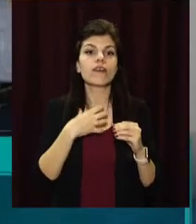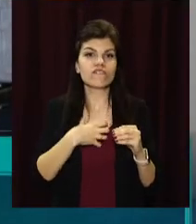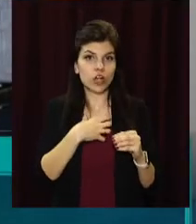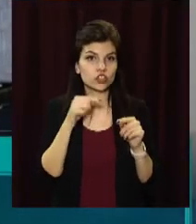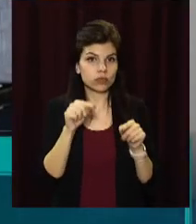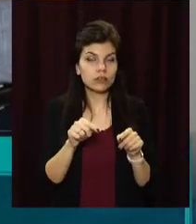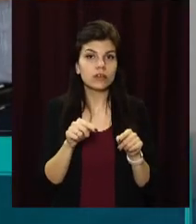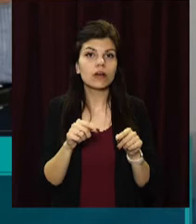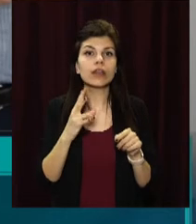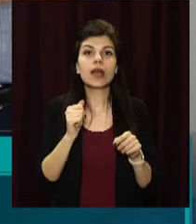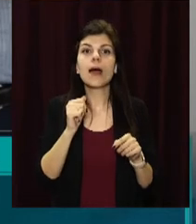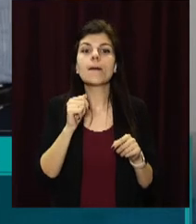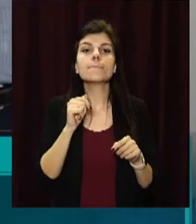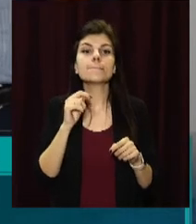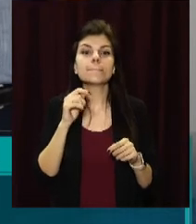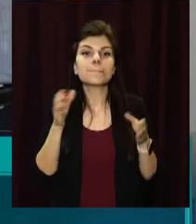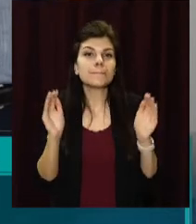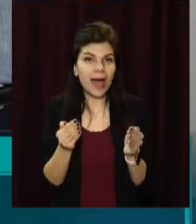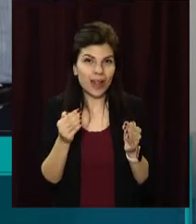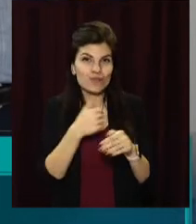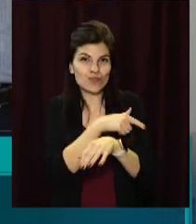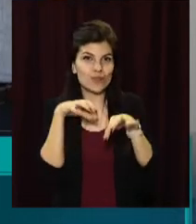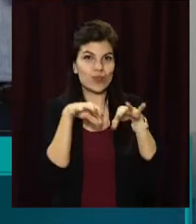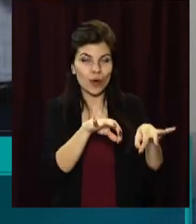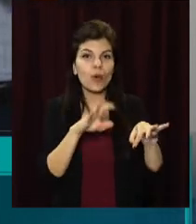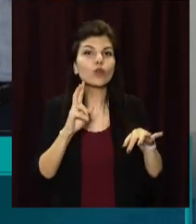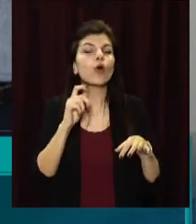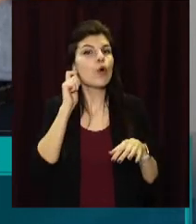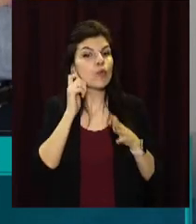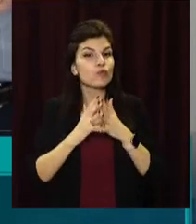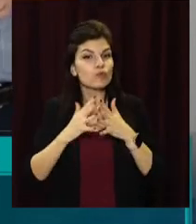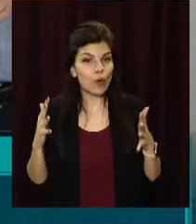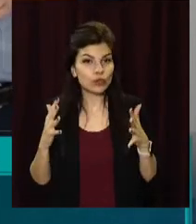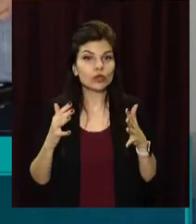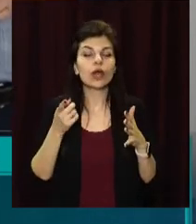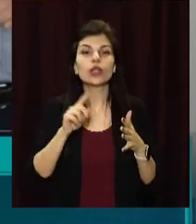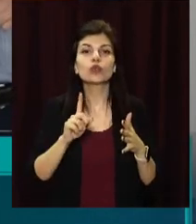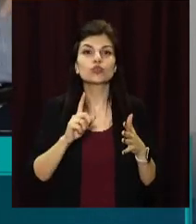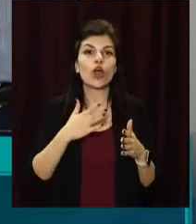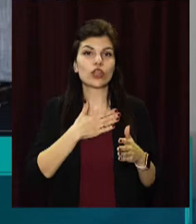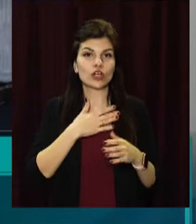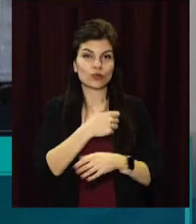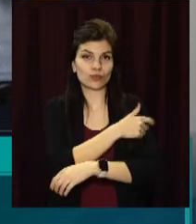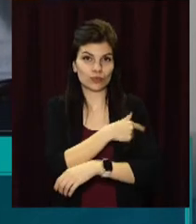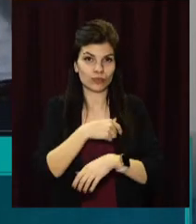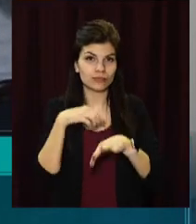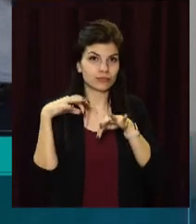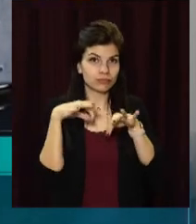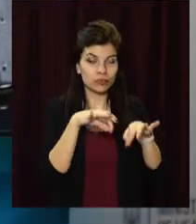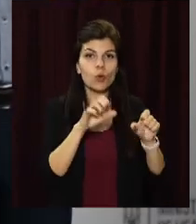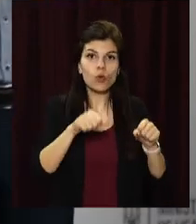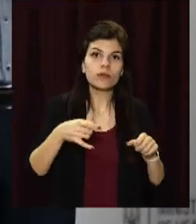на маломобільну групу населення похилого віку, для того, щоб наші мобільні бригади проїжджали